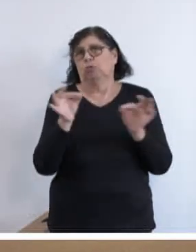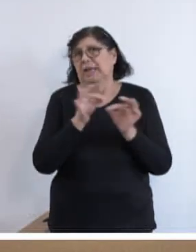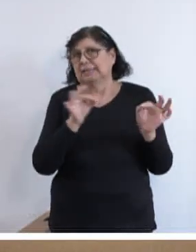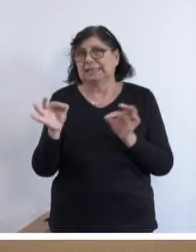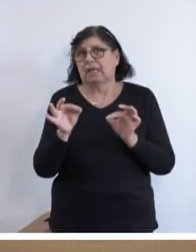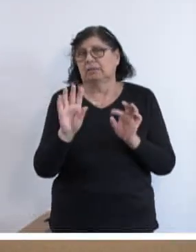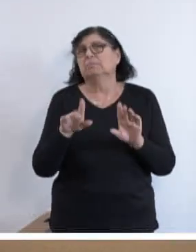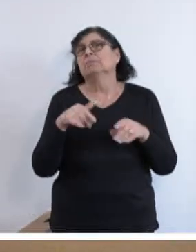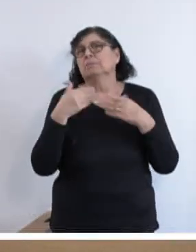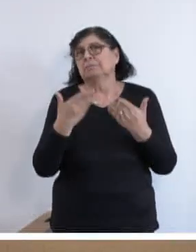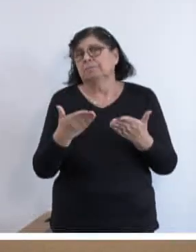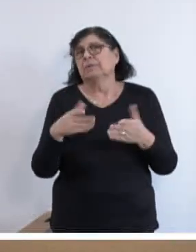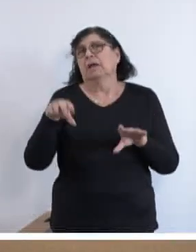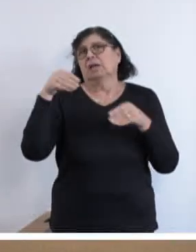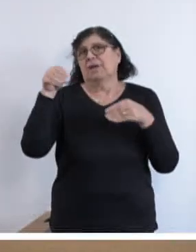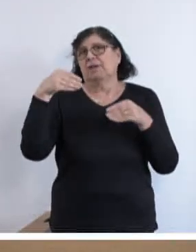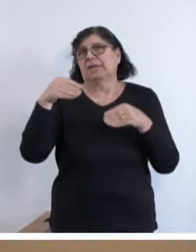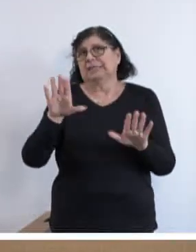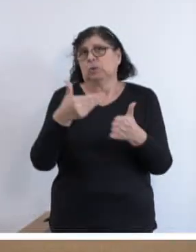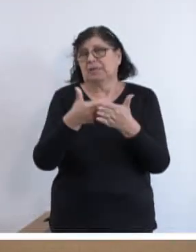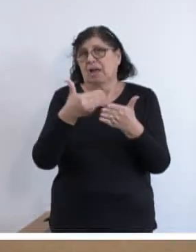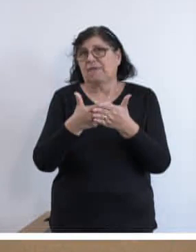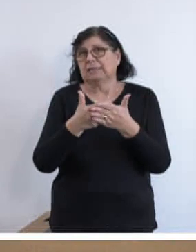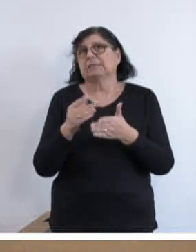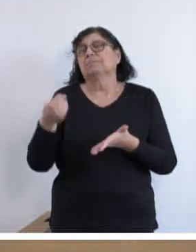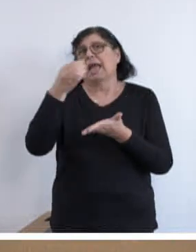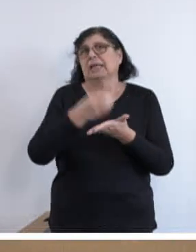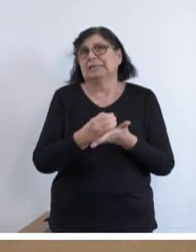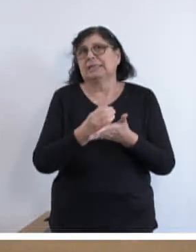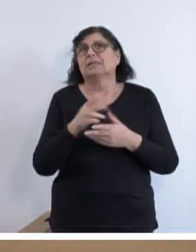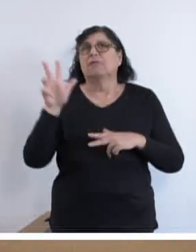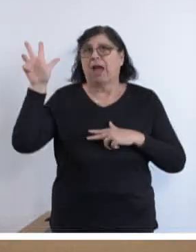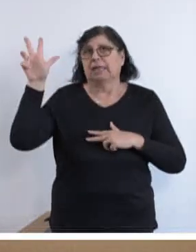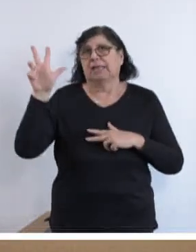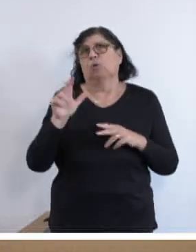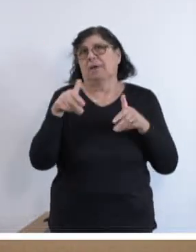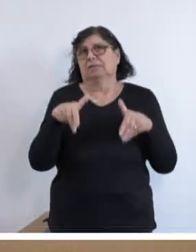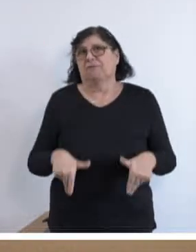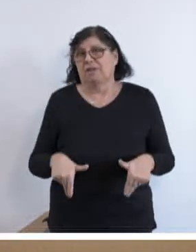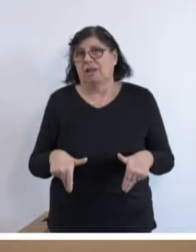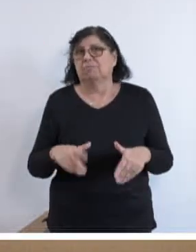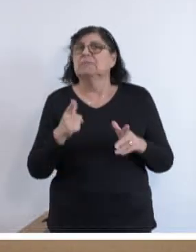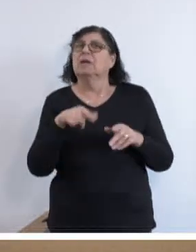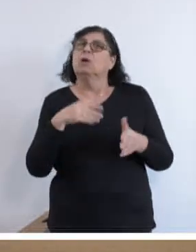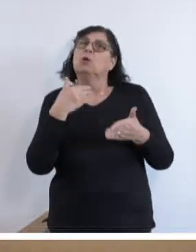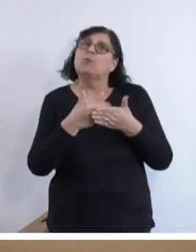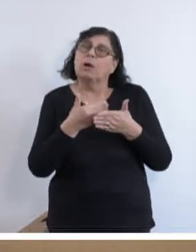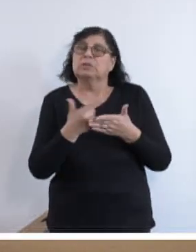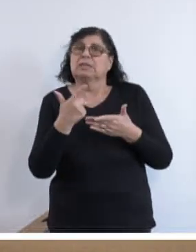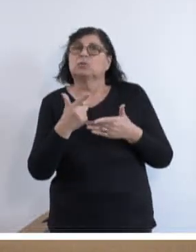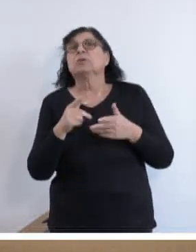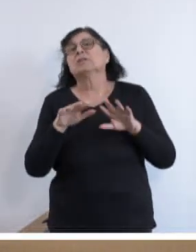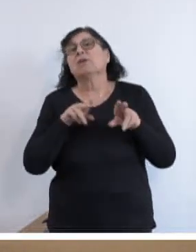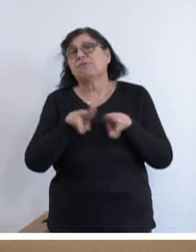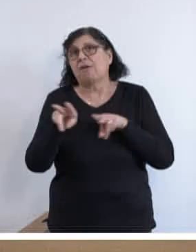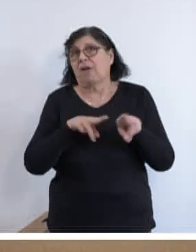als Qualifikationsnachweis und ersetzt die Beeidigung im Einzelfall. Die Voraussetzungen und das Verfahren der